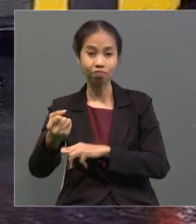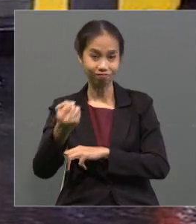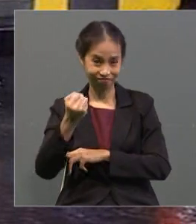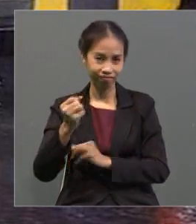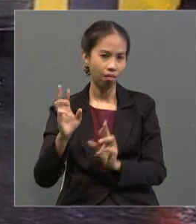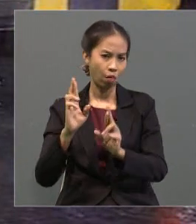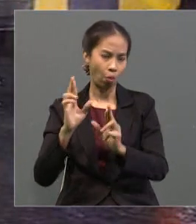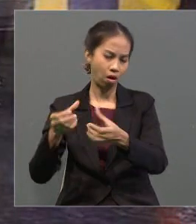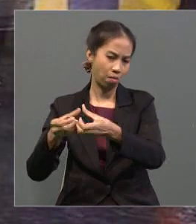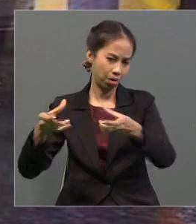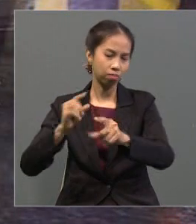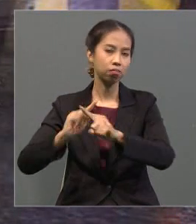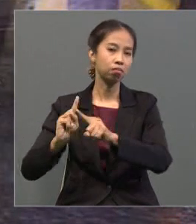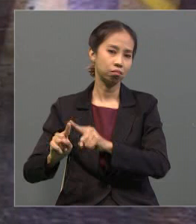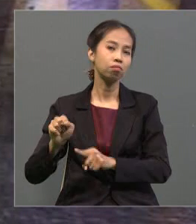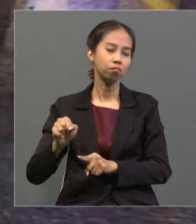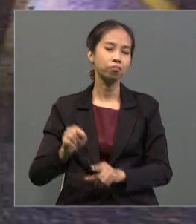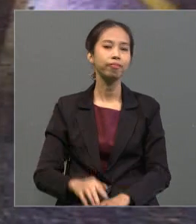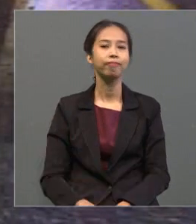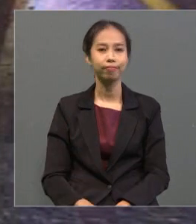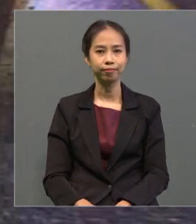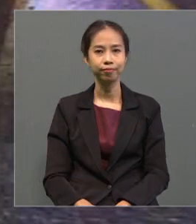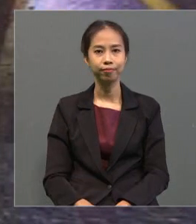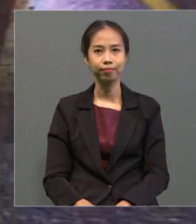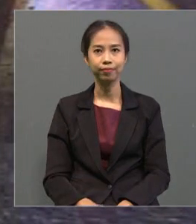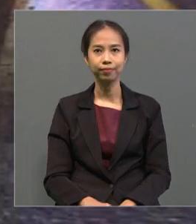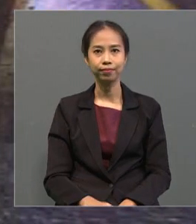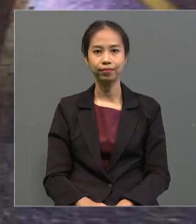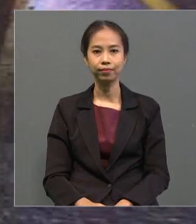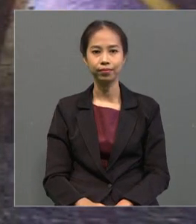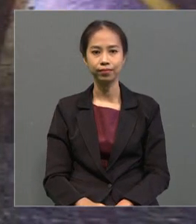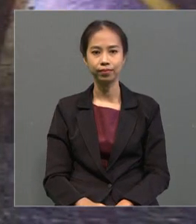ระวังการก่อเหตุในเขตเมืองของกลุ่มคนร้ายด้วยนะครับ